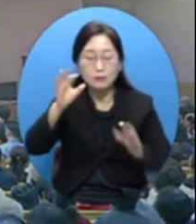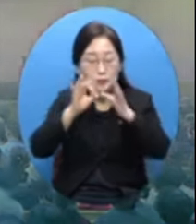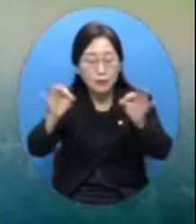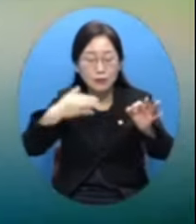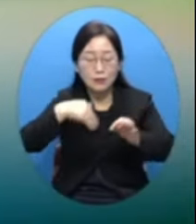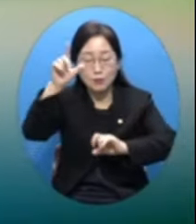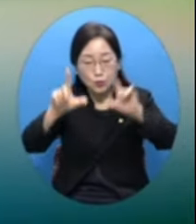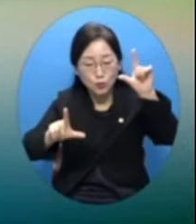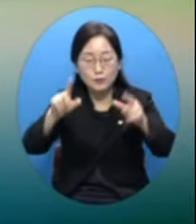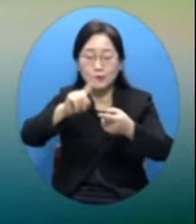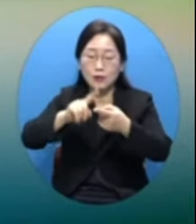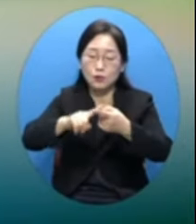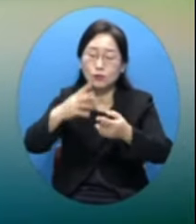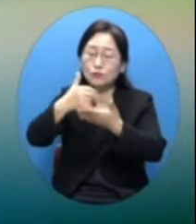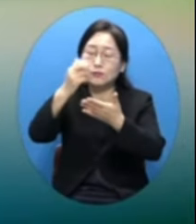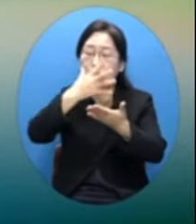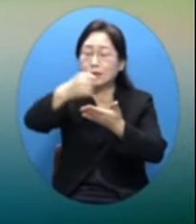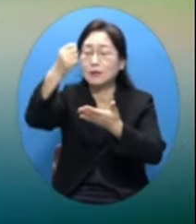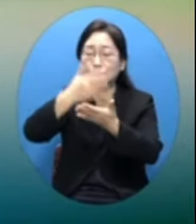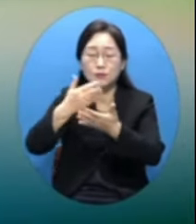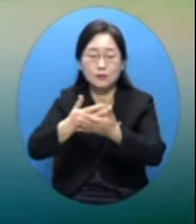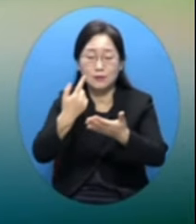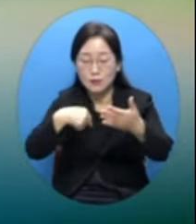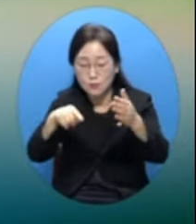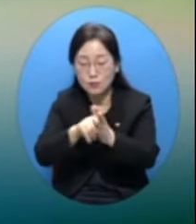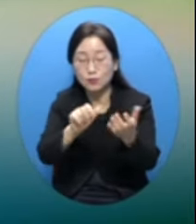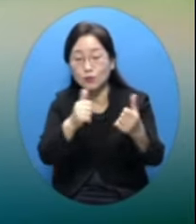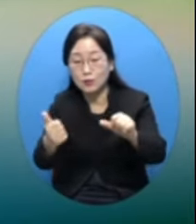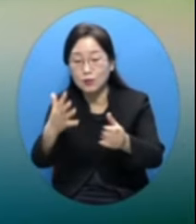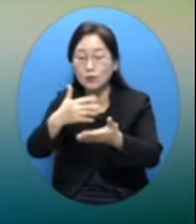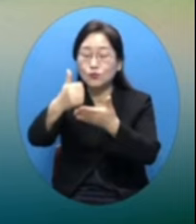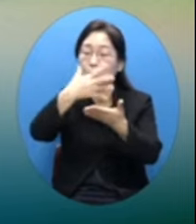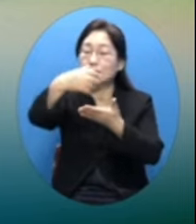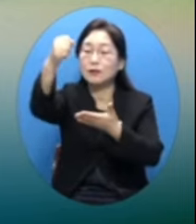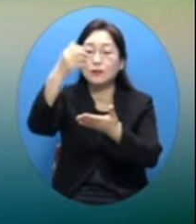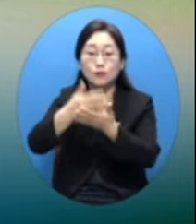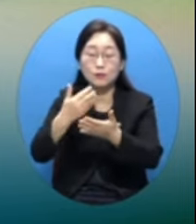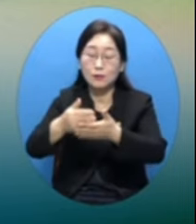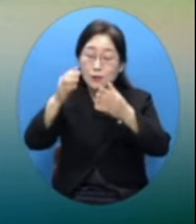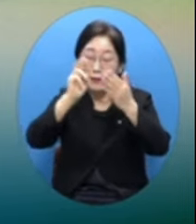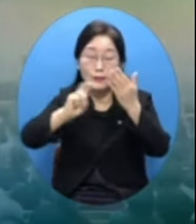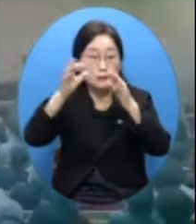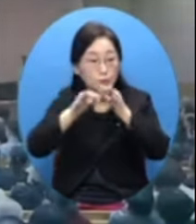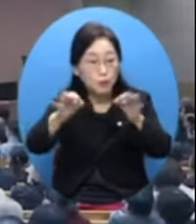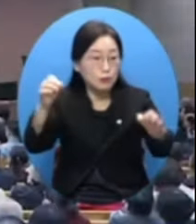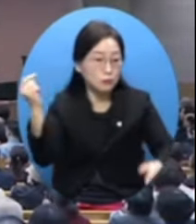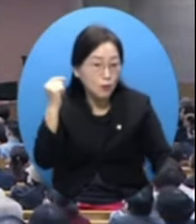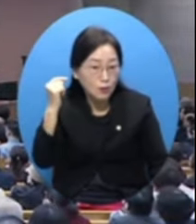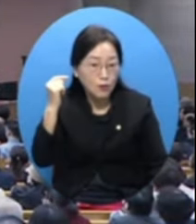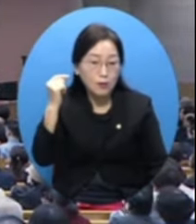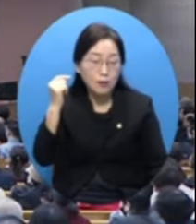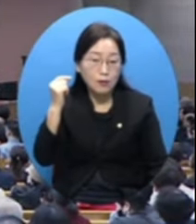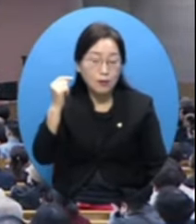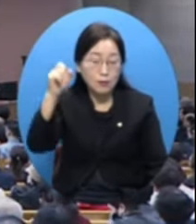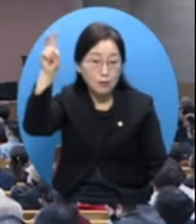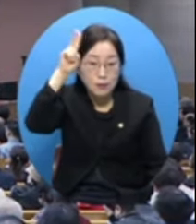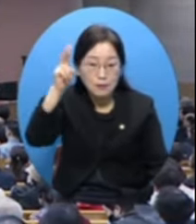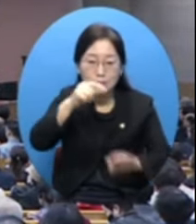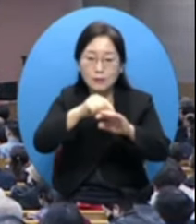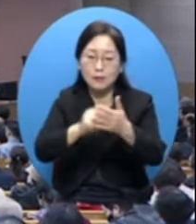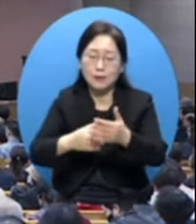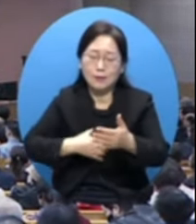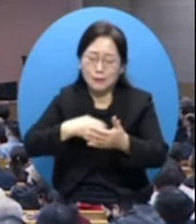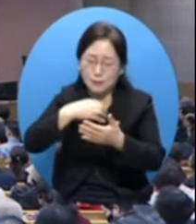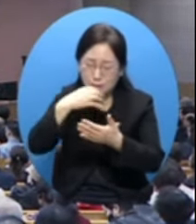모습 이대로 주 받아주소서, 날 위해 돌아가신 주 날 받아주소서. 이 찬송을 듣는데 그가 막 갑자기 마음에 큰 감동이